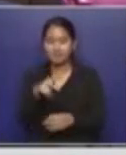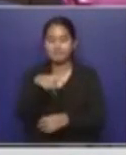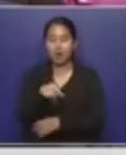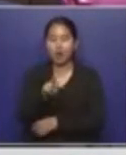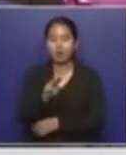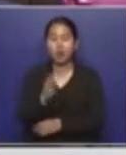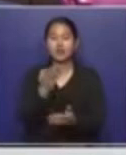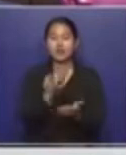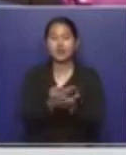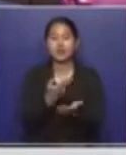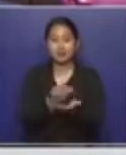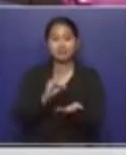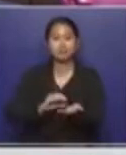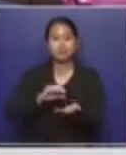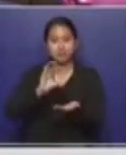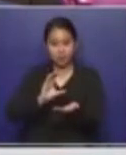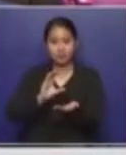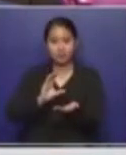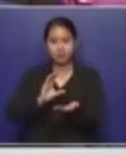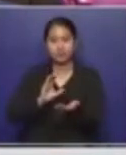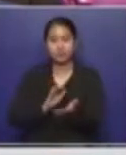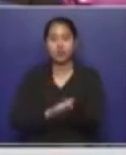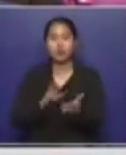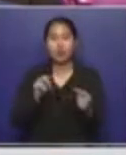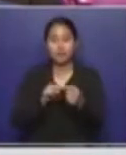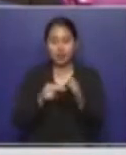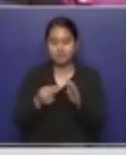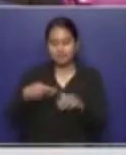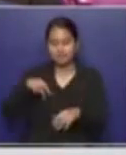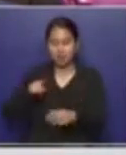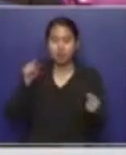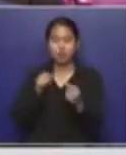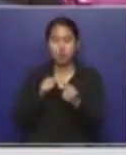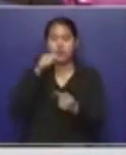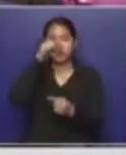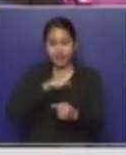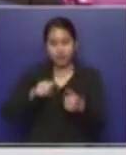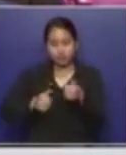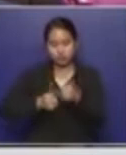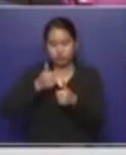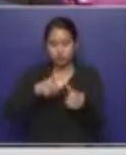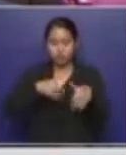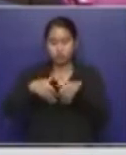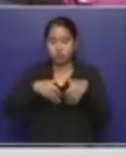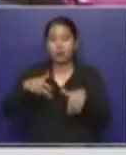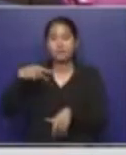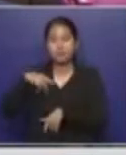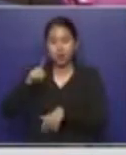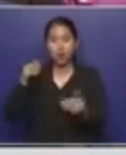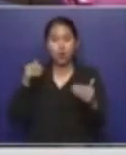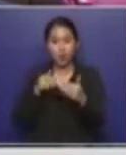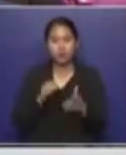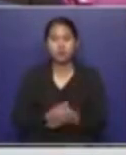ติงบประมาณรายจ่ายฉบับนี้เป็นประโยชน์สูงสุดสำหรับแผ่นดินและพี่น้องประชาชนคนไทย